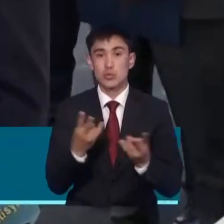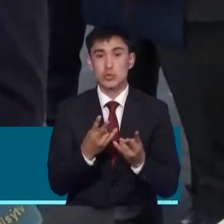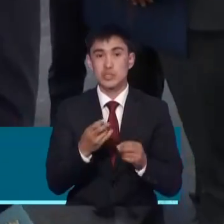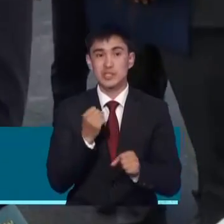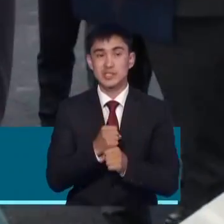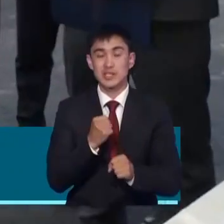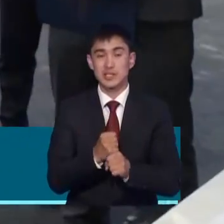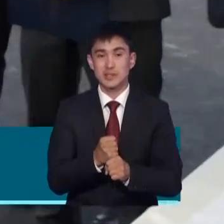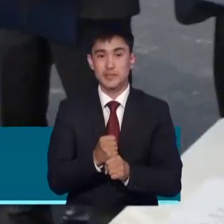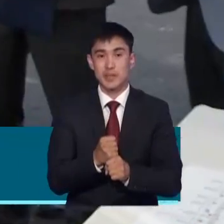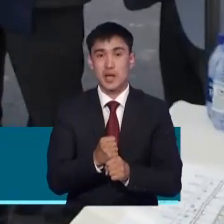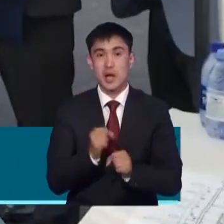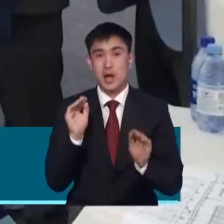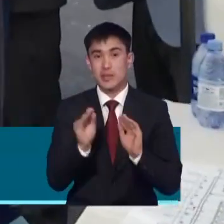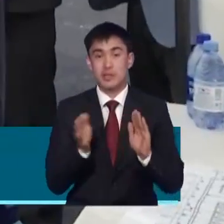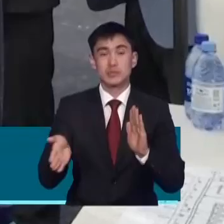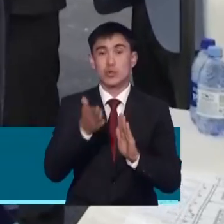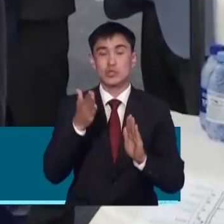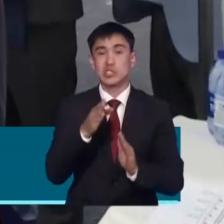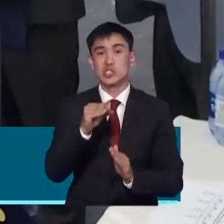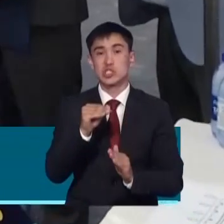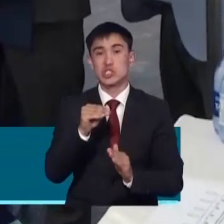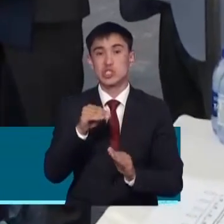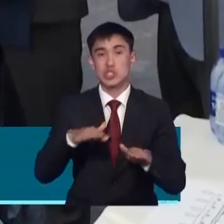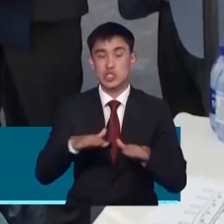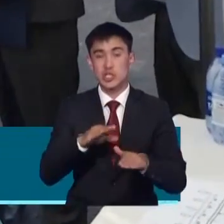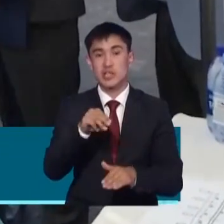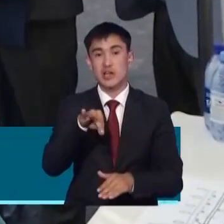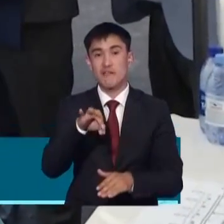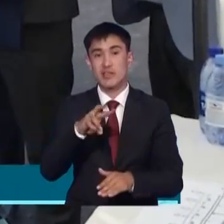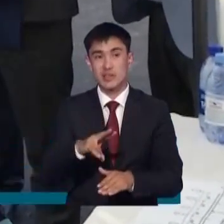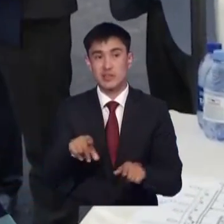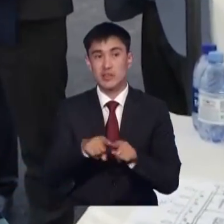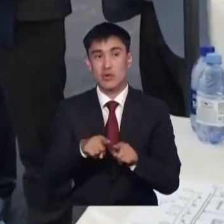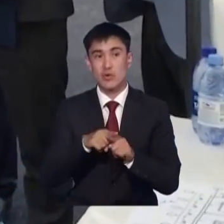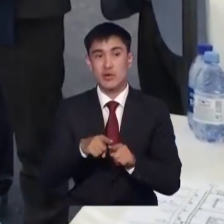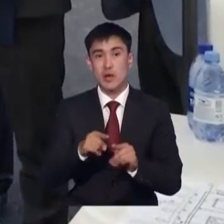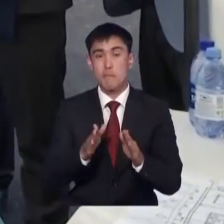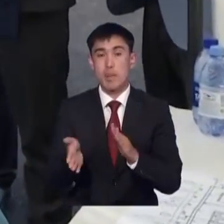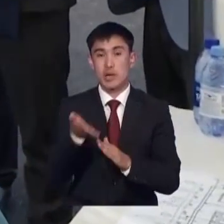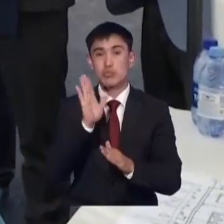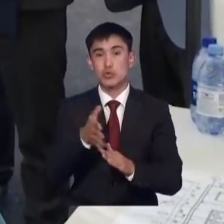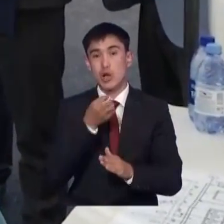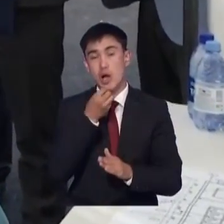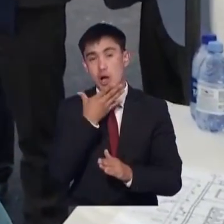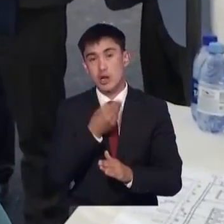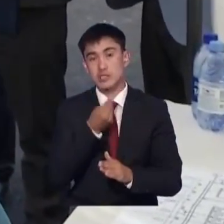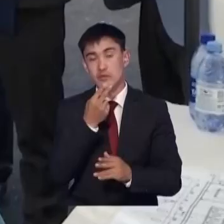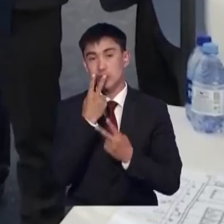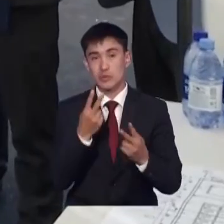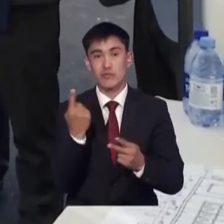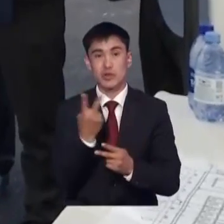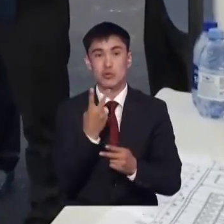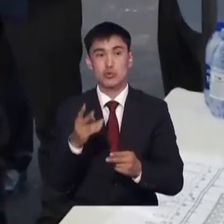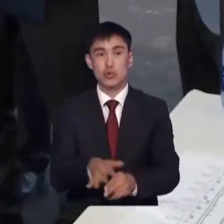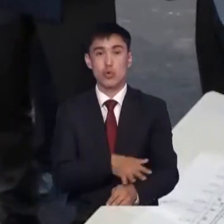дома Давайте отделам его снаружи жидким травертином во-первых такое декоративное акриловое покрытие будет хорошо смотреться во-вторых будет